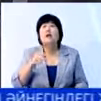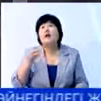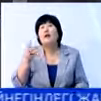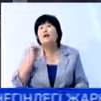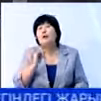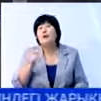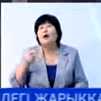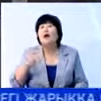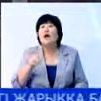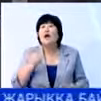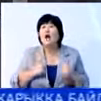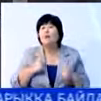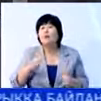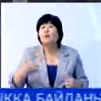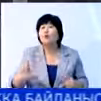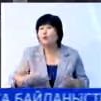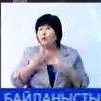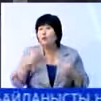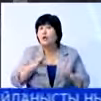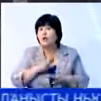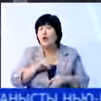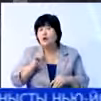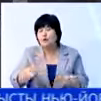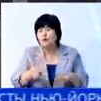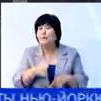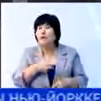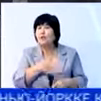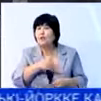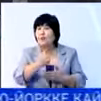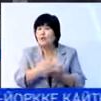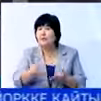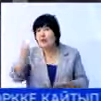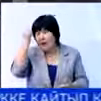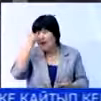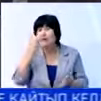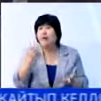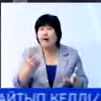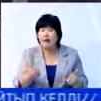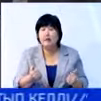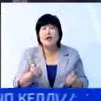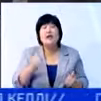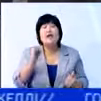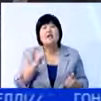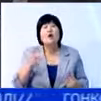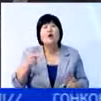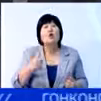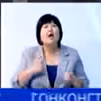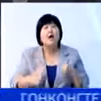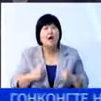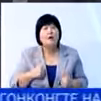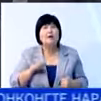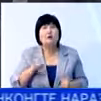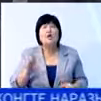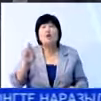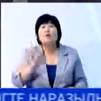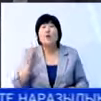апайымыз бұл өмірде болмаса да ол біздің бәрібірде жүрегімізде қалатыны анық. Егенбаева Гүлнар апайымыз бұл